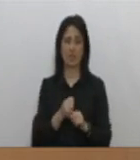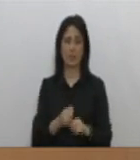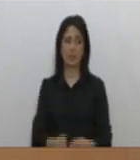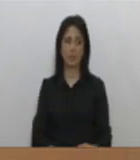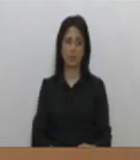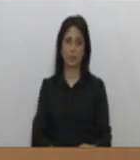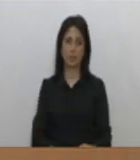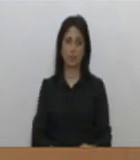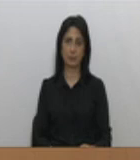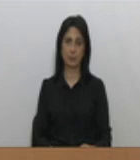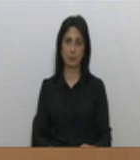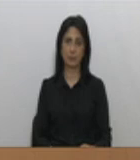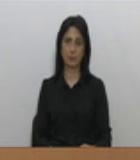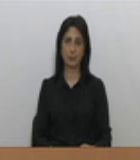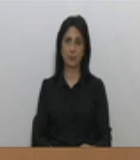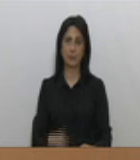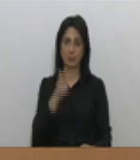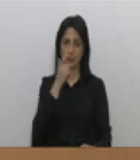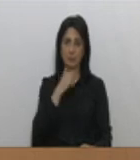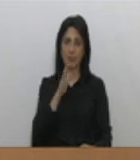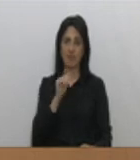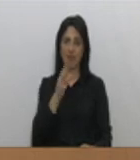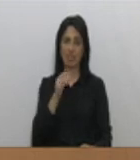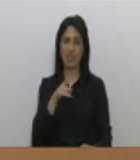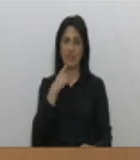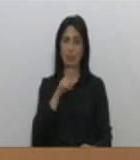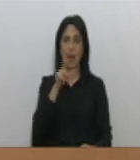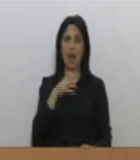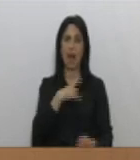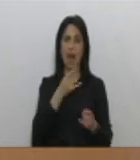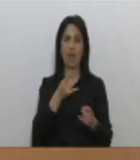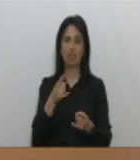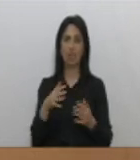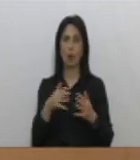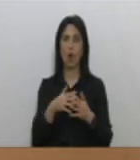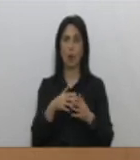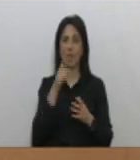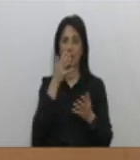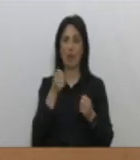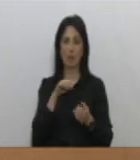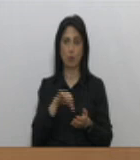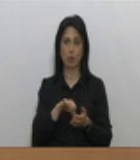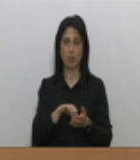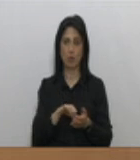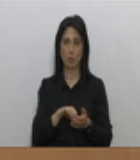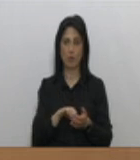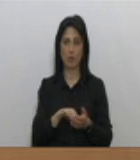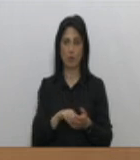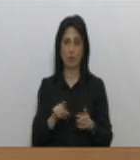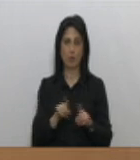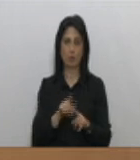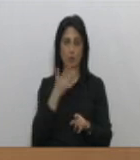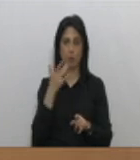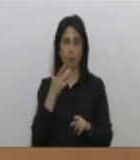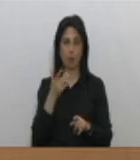და აქ ბატონ ვაშაძეს წამოსცა რომ ხალხს აშინებთ რომ ომში ვერიღებენ მონაწილეობასო. Ua, ესეც